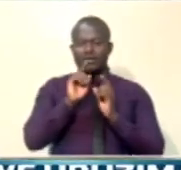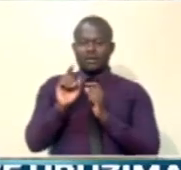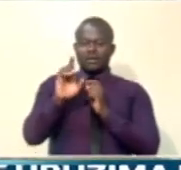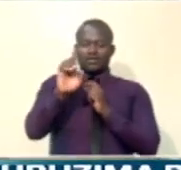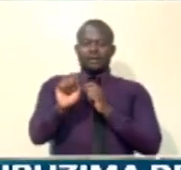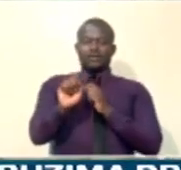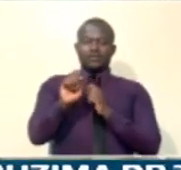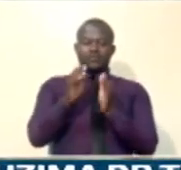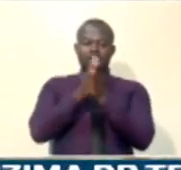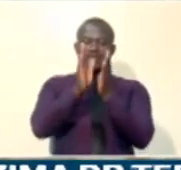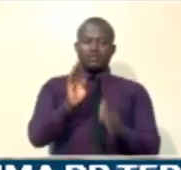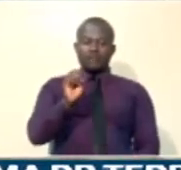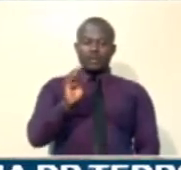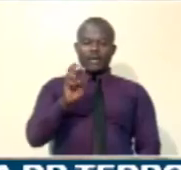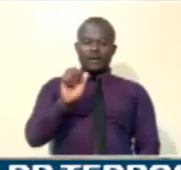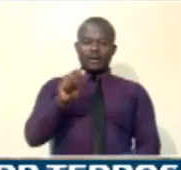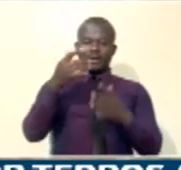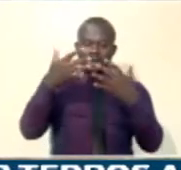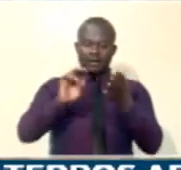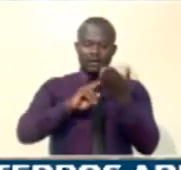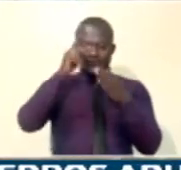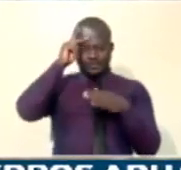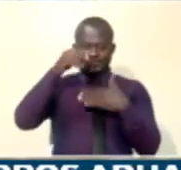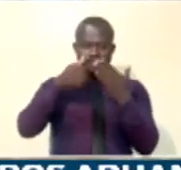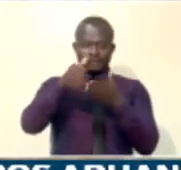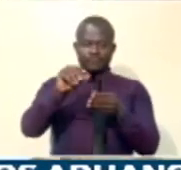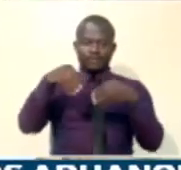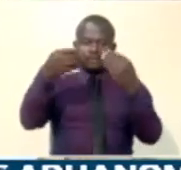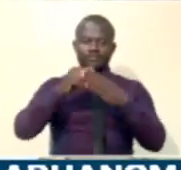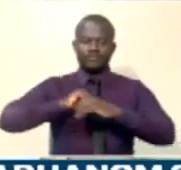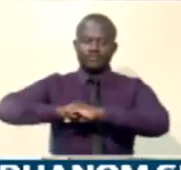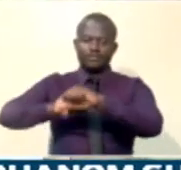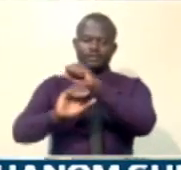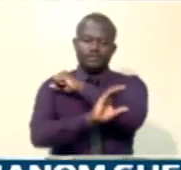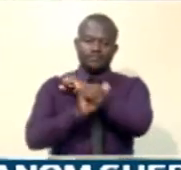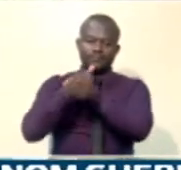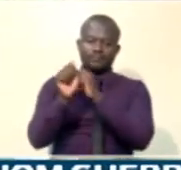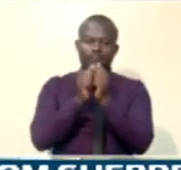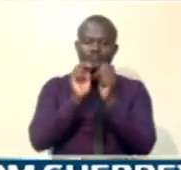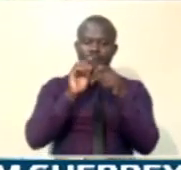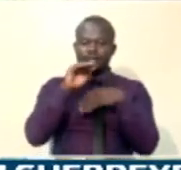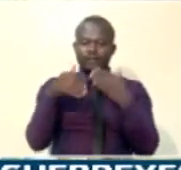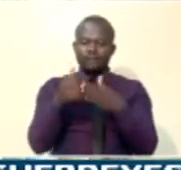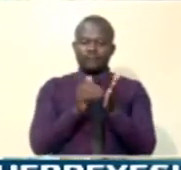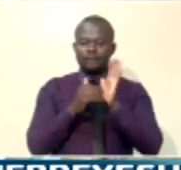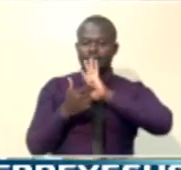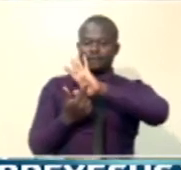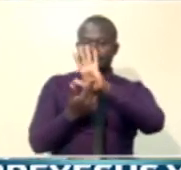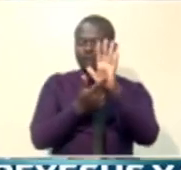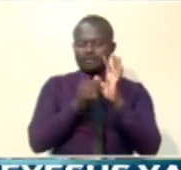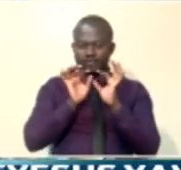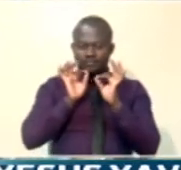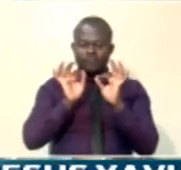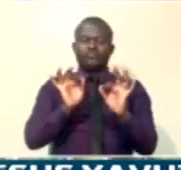Muganga yasabye kandi abarangije imyitozo gukoresha ubumenyi bahawe mu kurinda ubusugire bw'igihugu n'abaturage, kandi bakarangwa n'ikinyabupfura